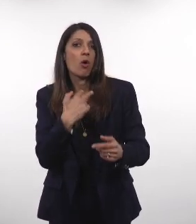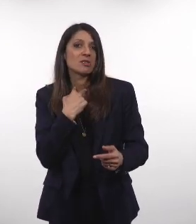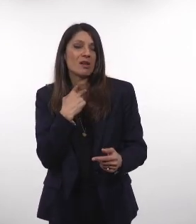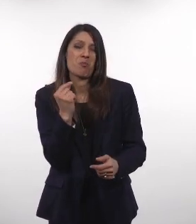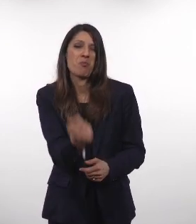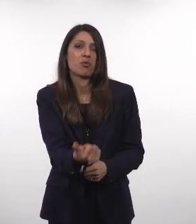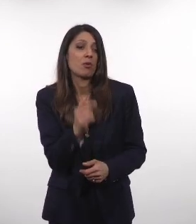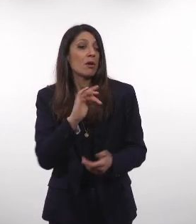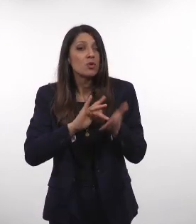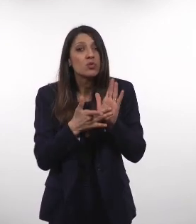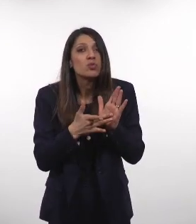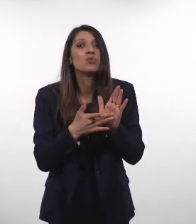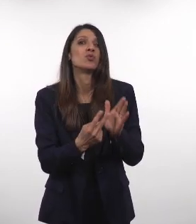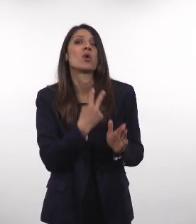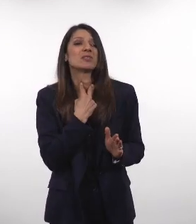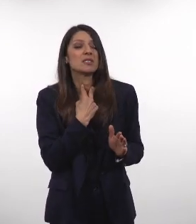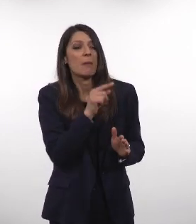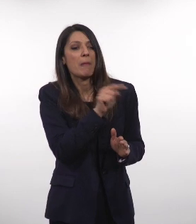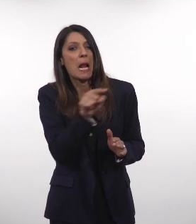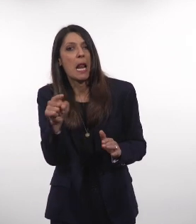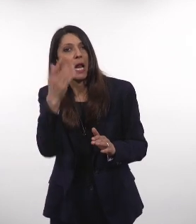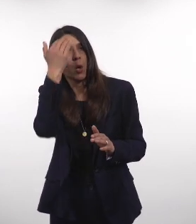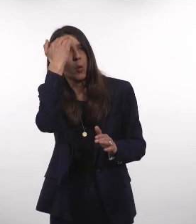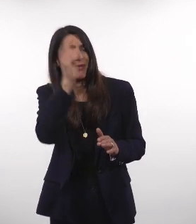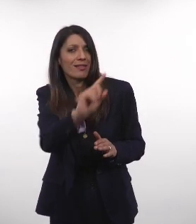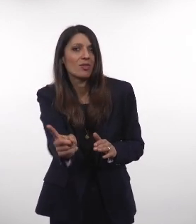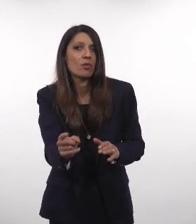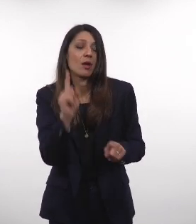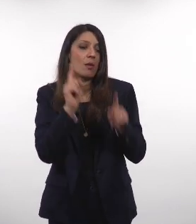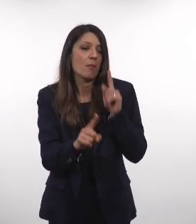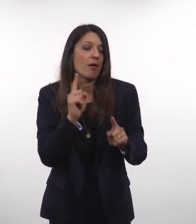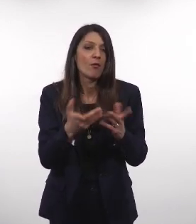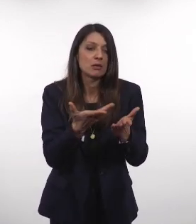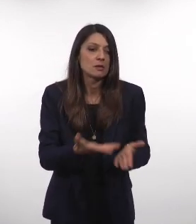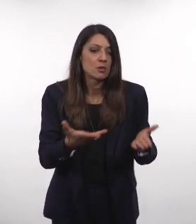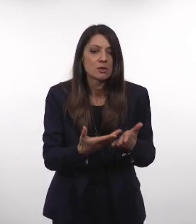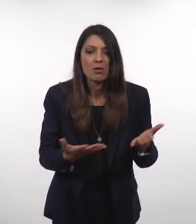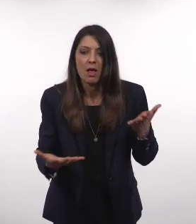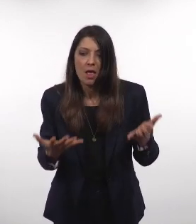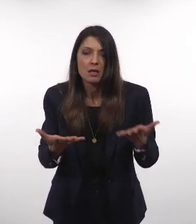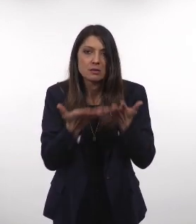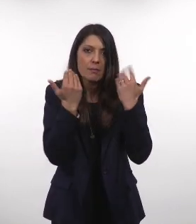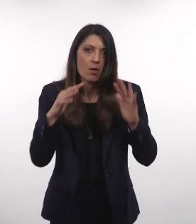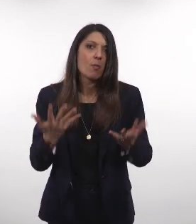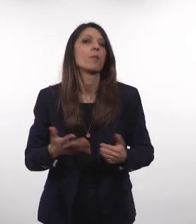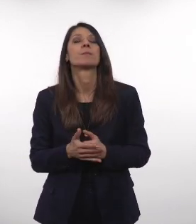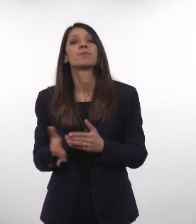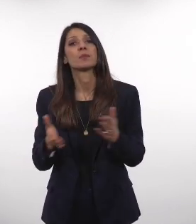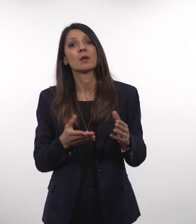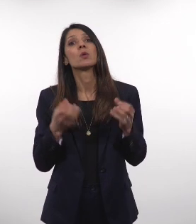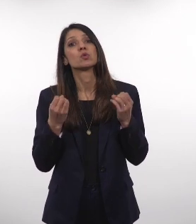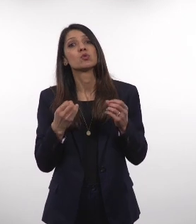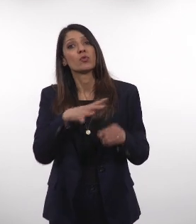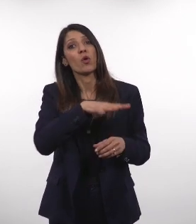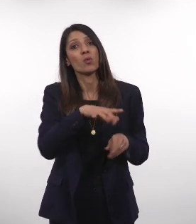types de handicap, et pas forcément non plus les approches spécifiques pour les différents handicaps. Par ailleurs, ils ont souvent aussi un